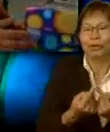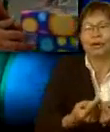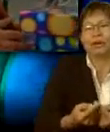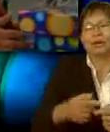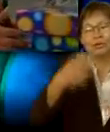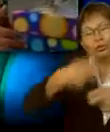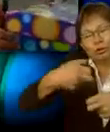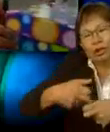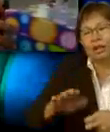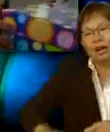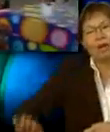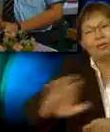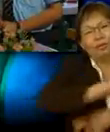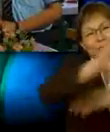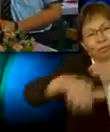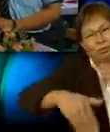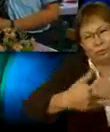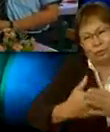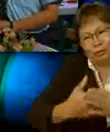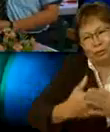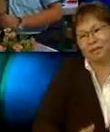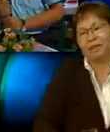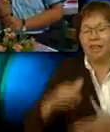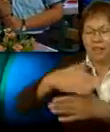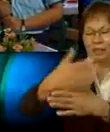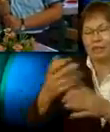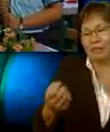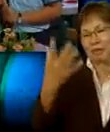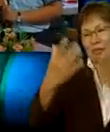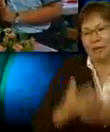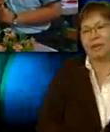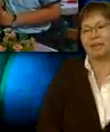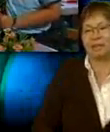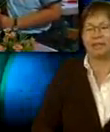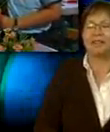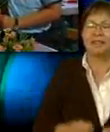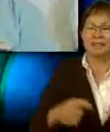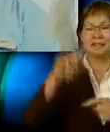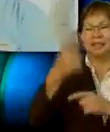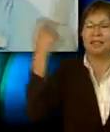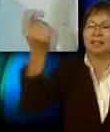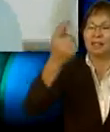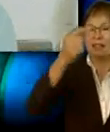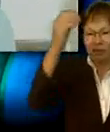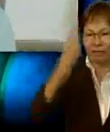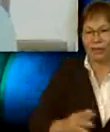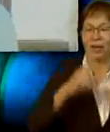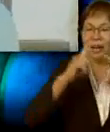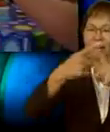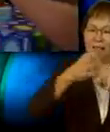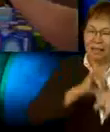buat susah-susah je kamu semua, eh? Ni kami kongsi ramai-ramai. Saja nak meraihkan cikgu. Ni hadiah dari